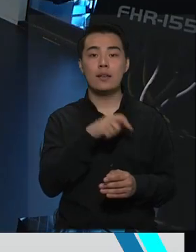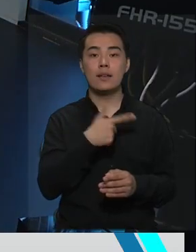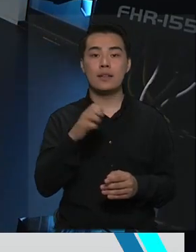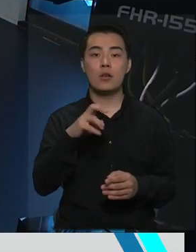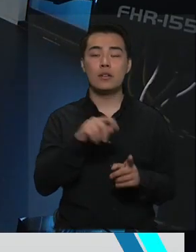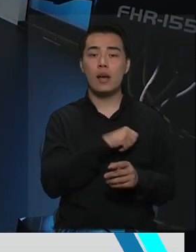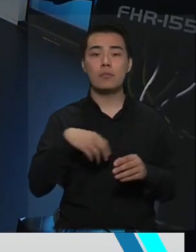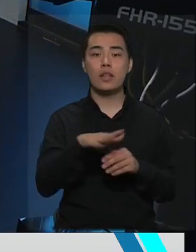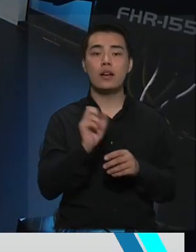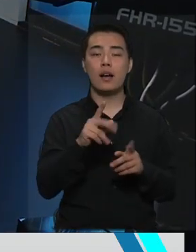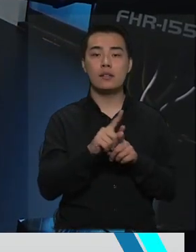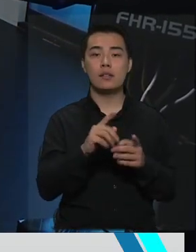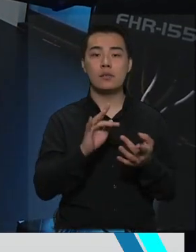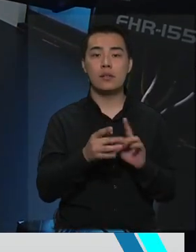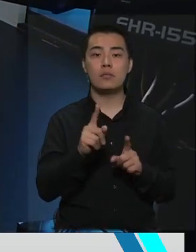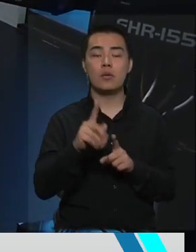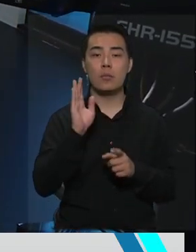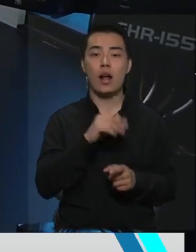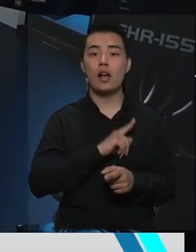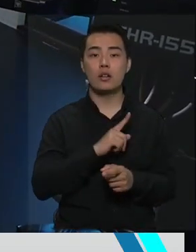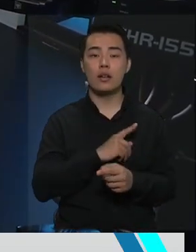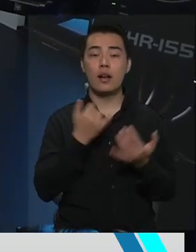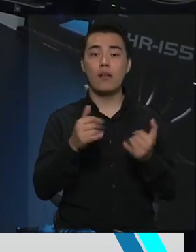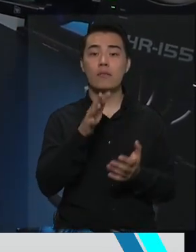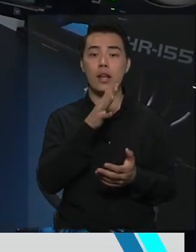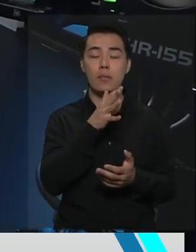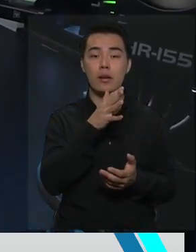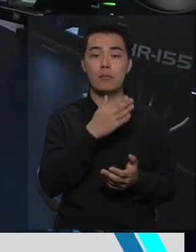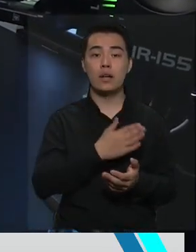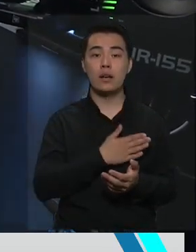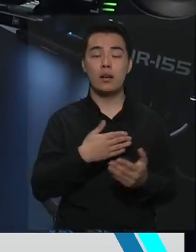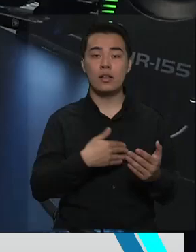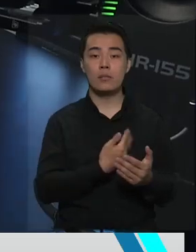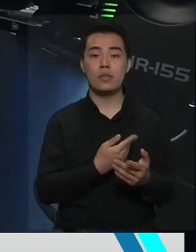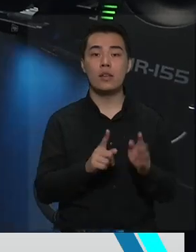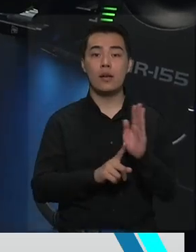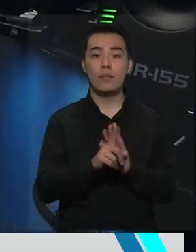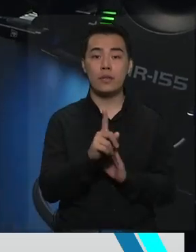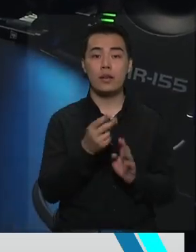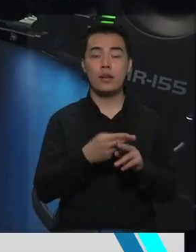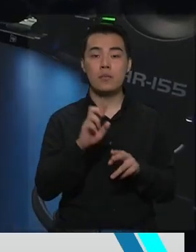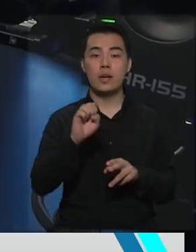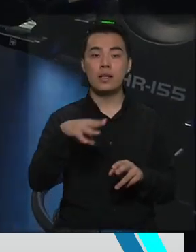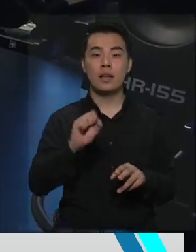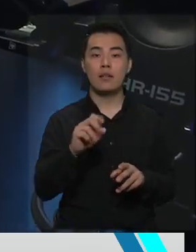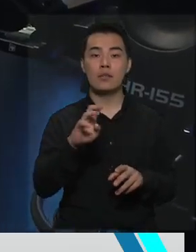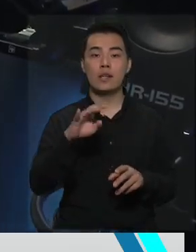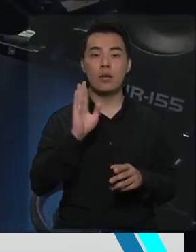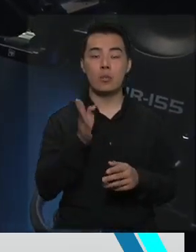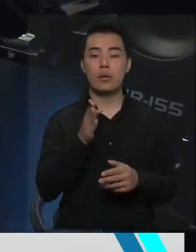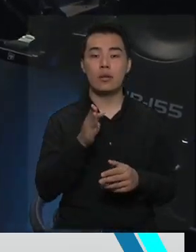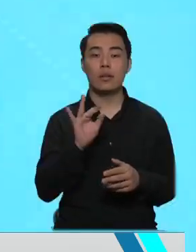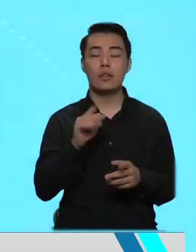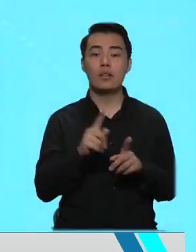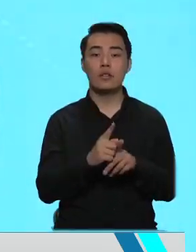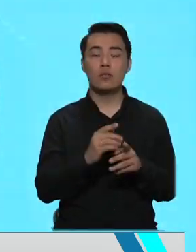покрытие этого проекта Какова на сегодняшний день На данный момент мы собираемся запускать нашу бета-версию и будем ее